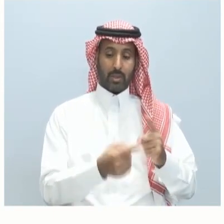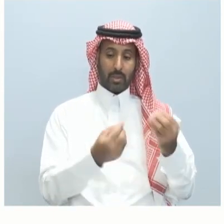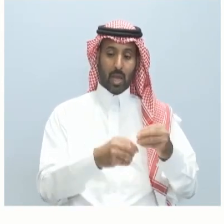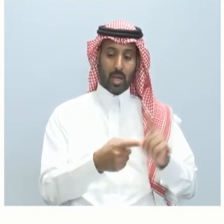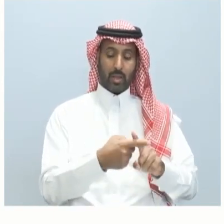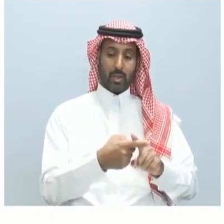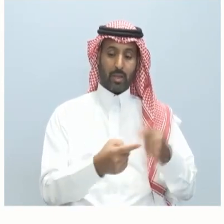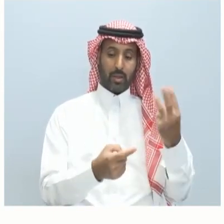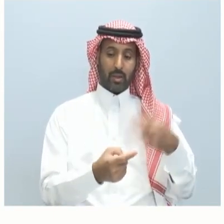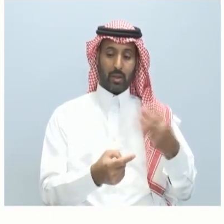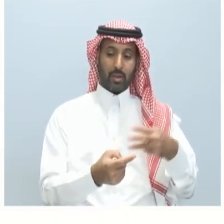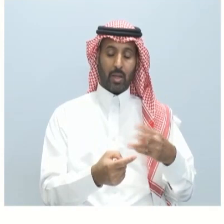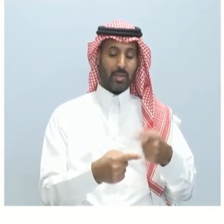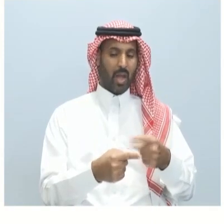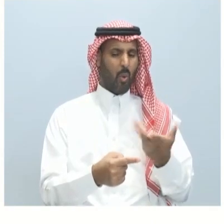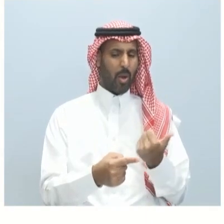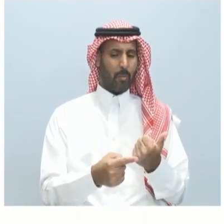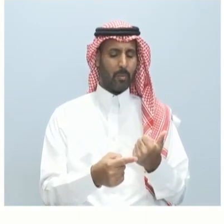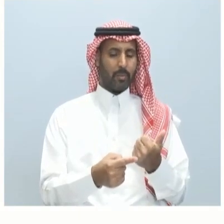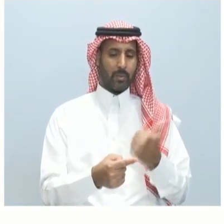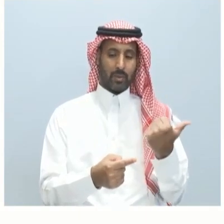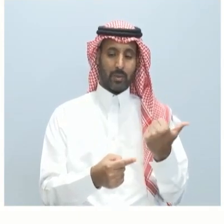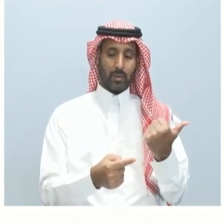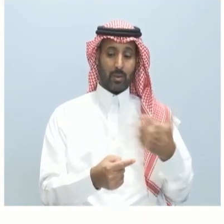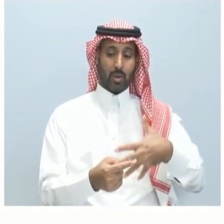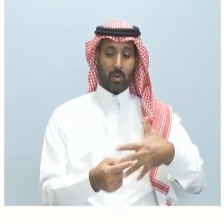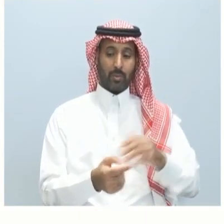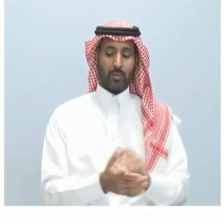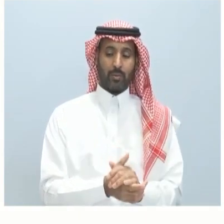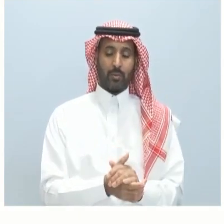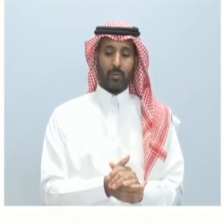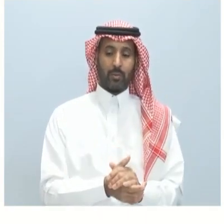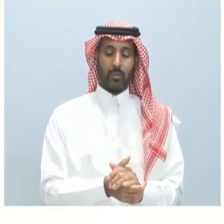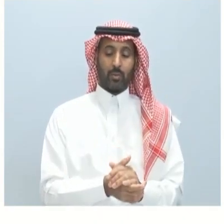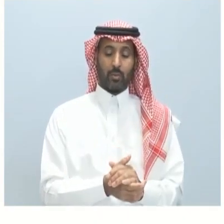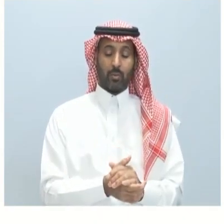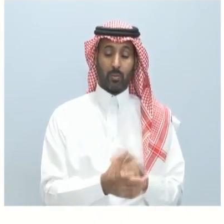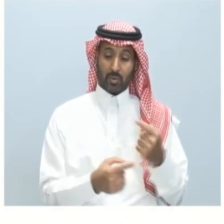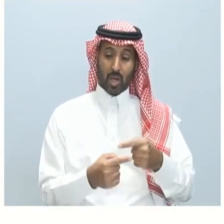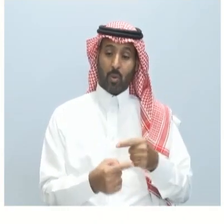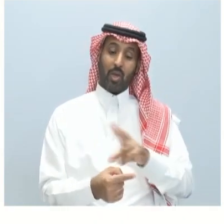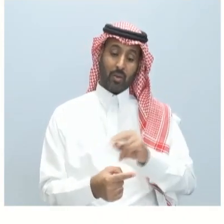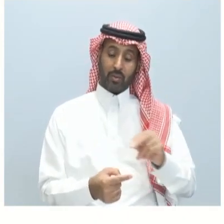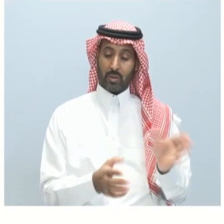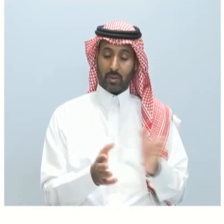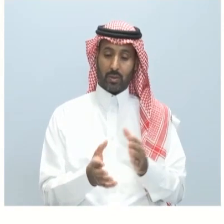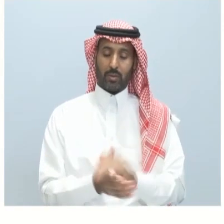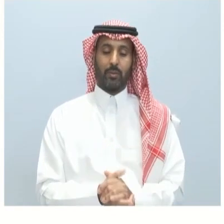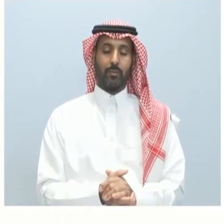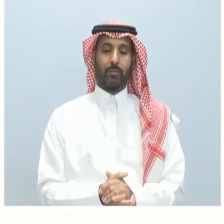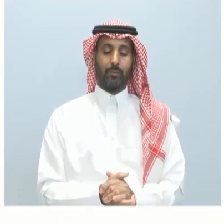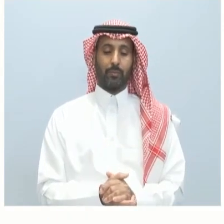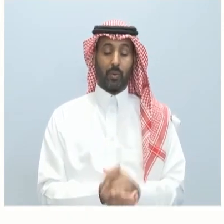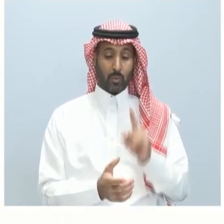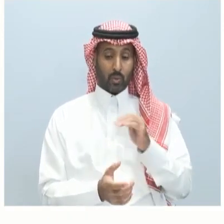33 ماذا تساوي نعم تساوي 56 وهي مساويه للطرف الايمن 56